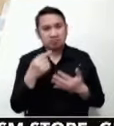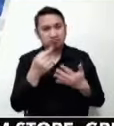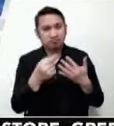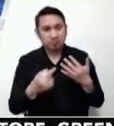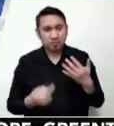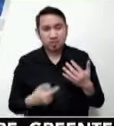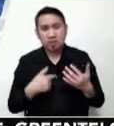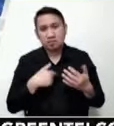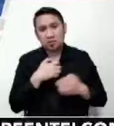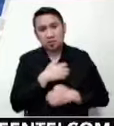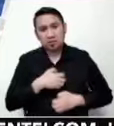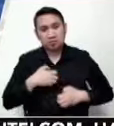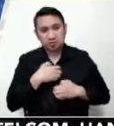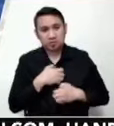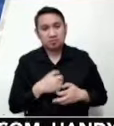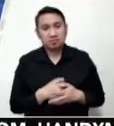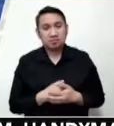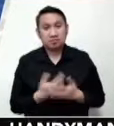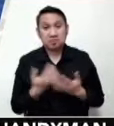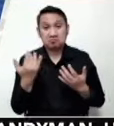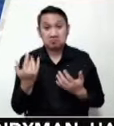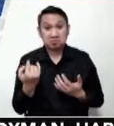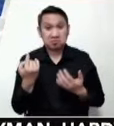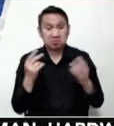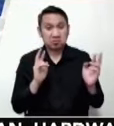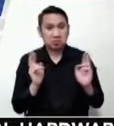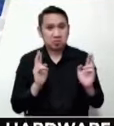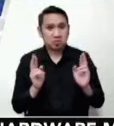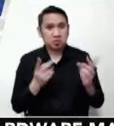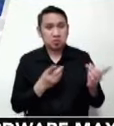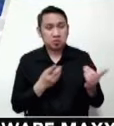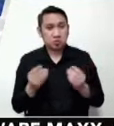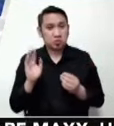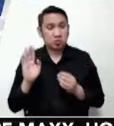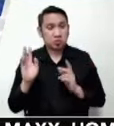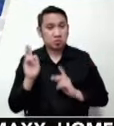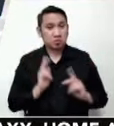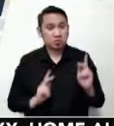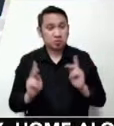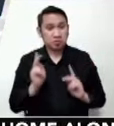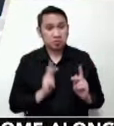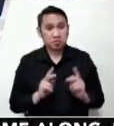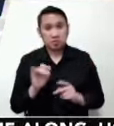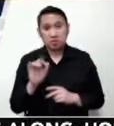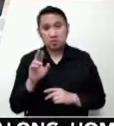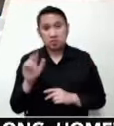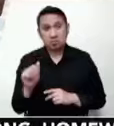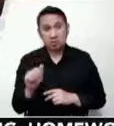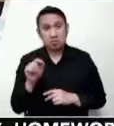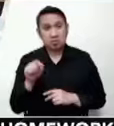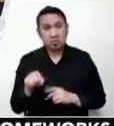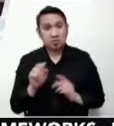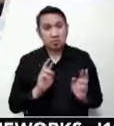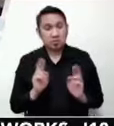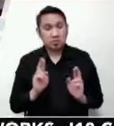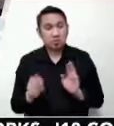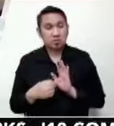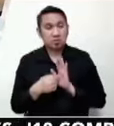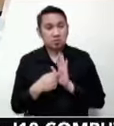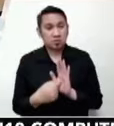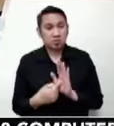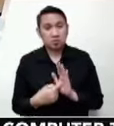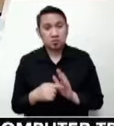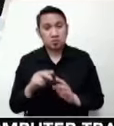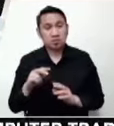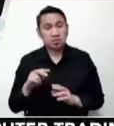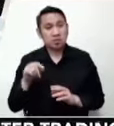ko. Sa ngayon, naghahanda na si Tom para gawin ang concert version ng Ibarra the Musical na nakatakdang ipalabas sa second quarter